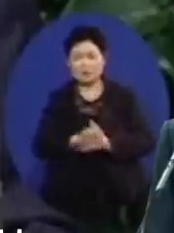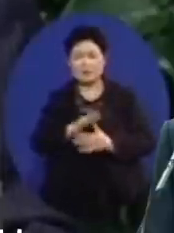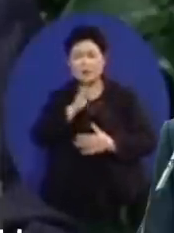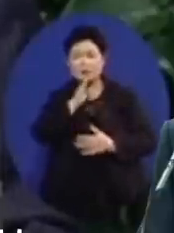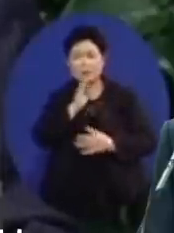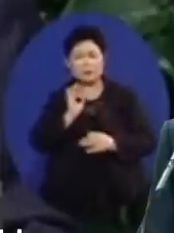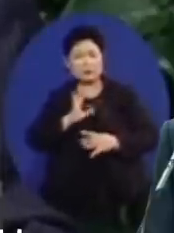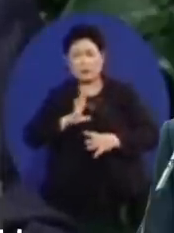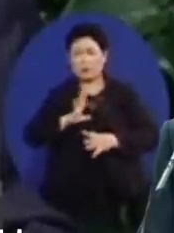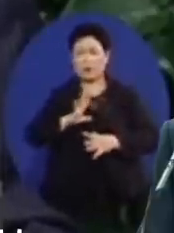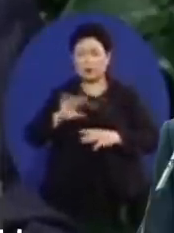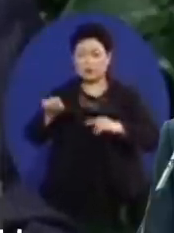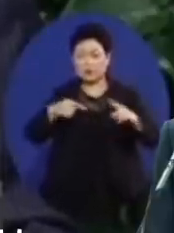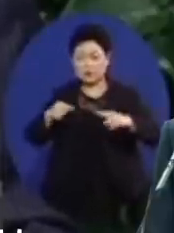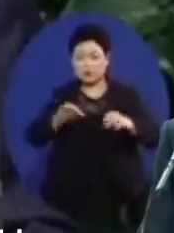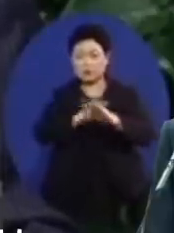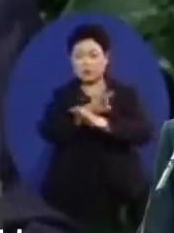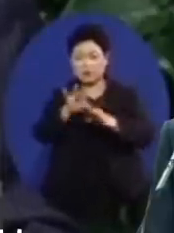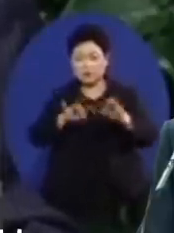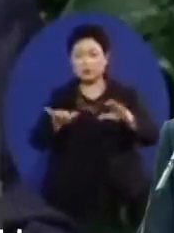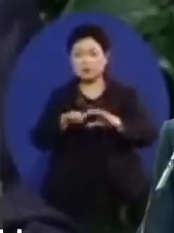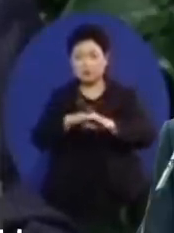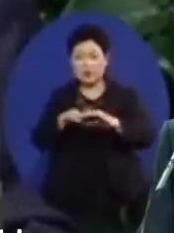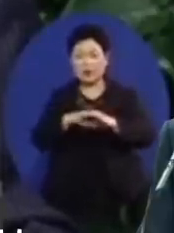눈부신 정치, 경제, 교육, 문화